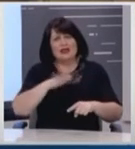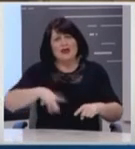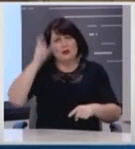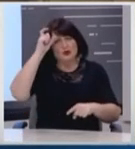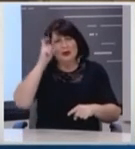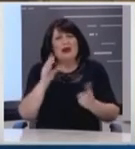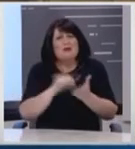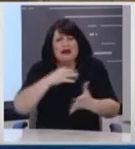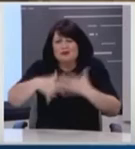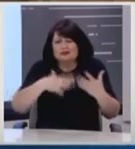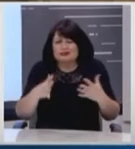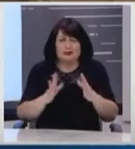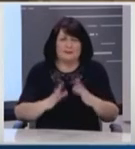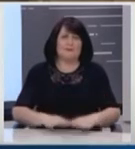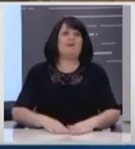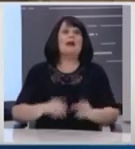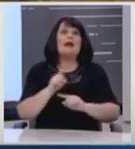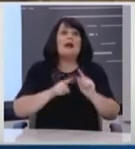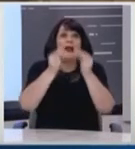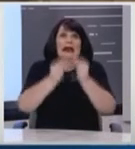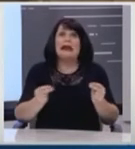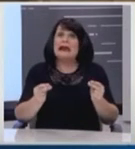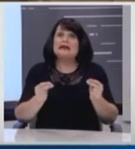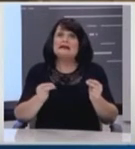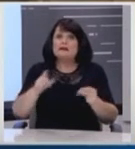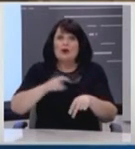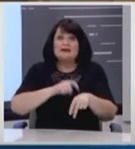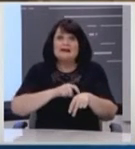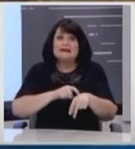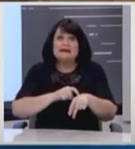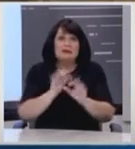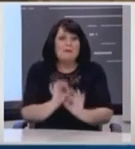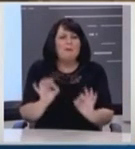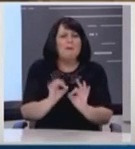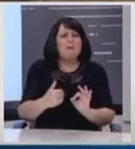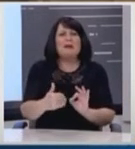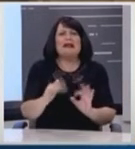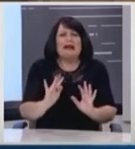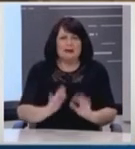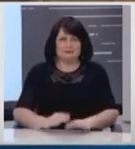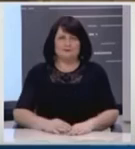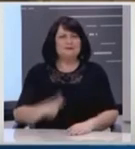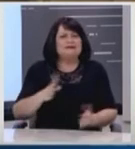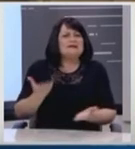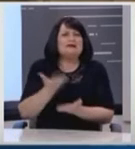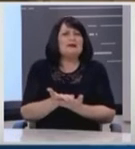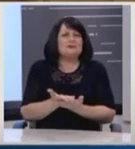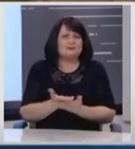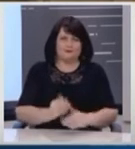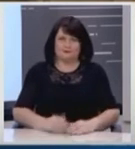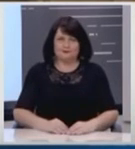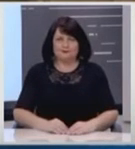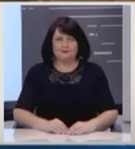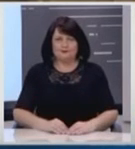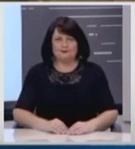Τουρκίας. Ποια όμως είναι η λύση που μαγειρεύεται τα τελευταία χρόνια? Στο βασικό ντοκουμέντο των